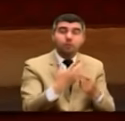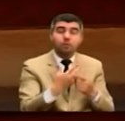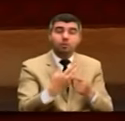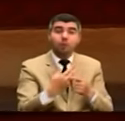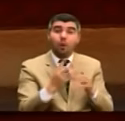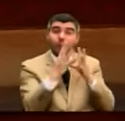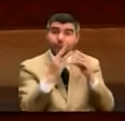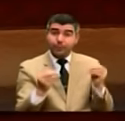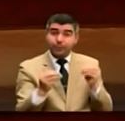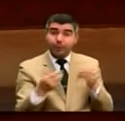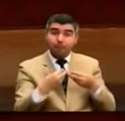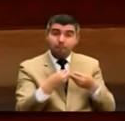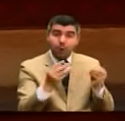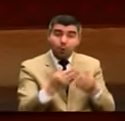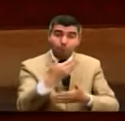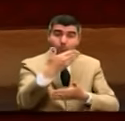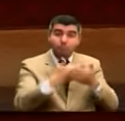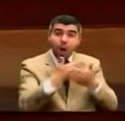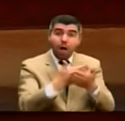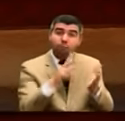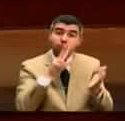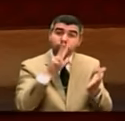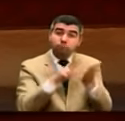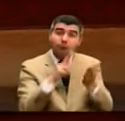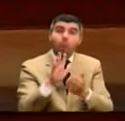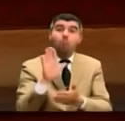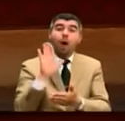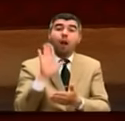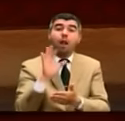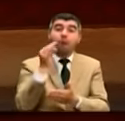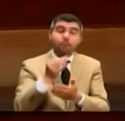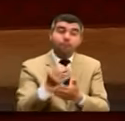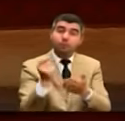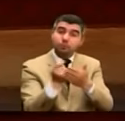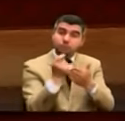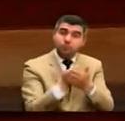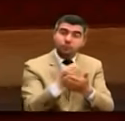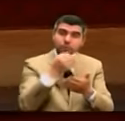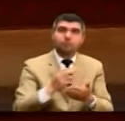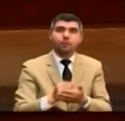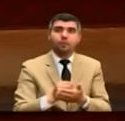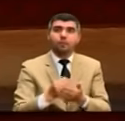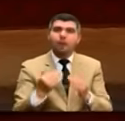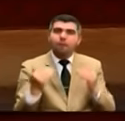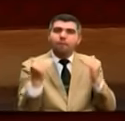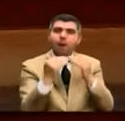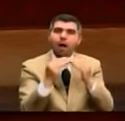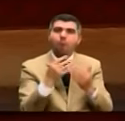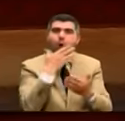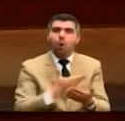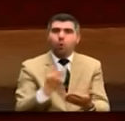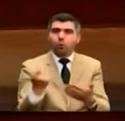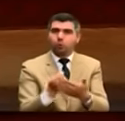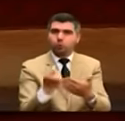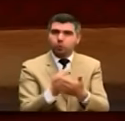بالإجراءات القانونية اللازمة لإجراء حجز على العقارات التي تكون موضوع تصرفات تشكل جريمة، تنسيق بين العدول والمتقين والمحامين